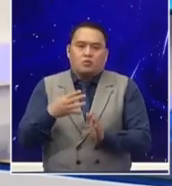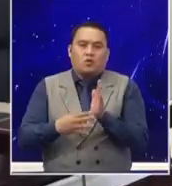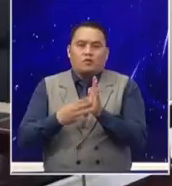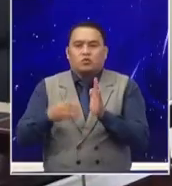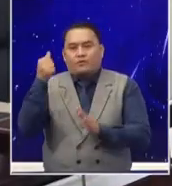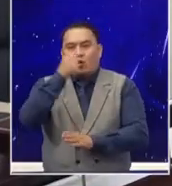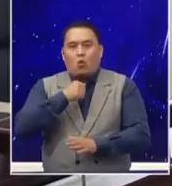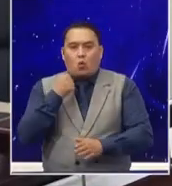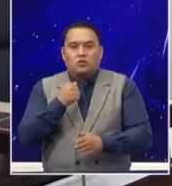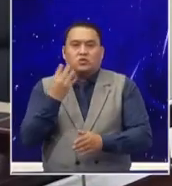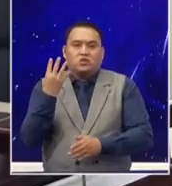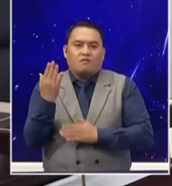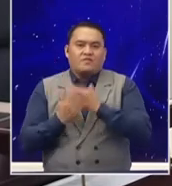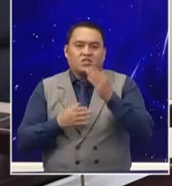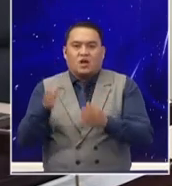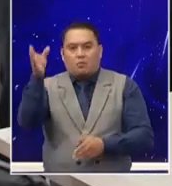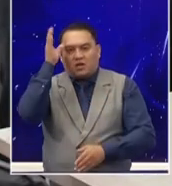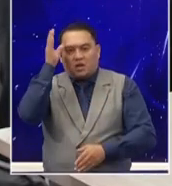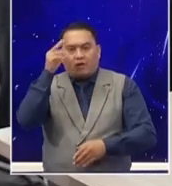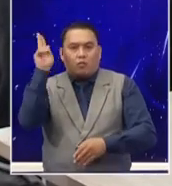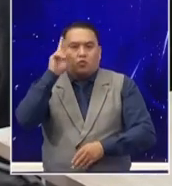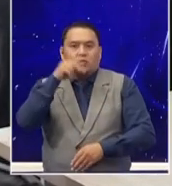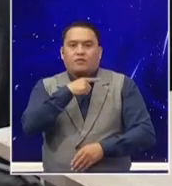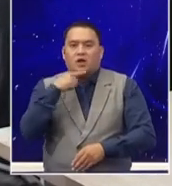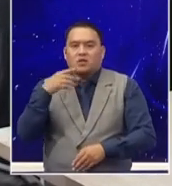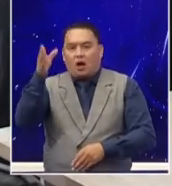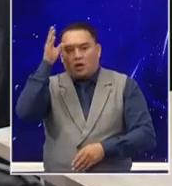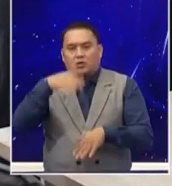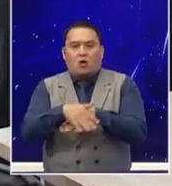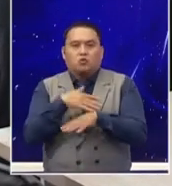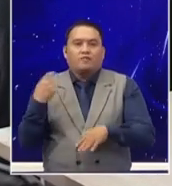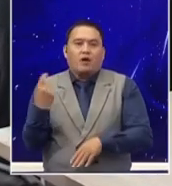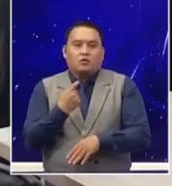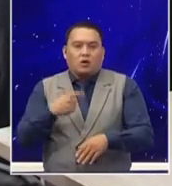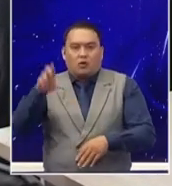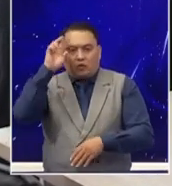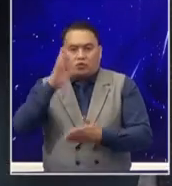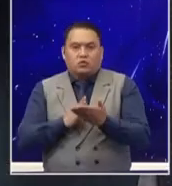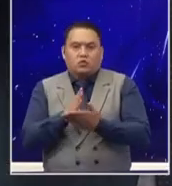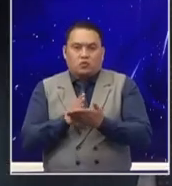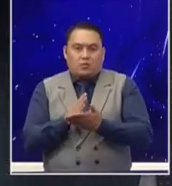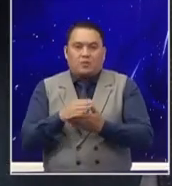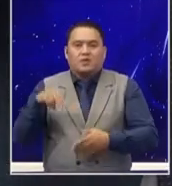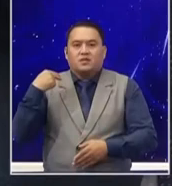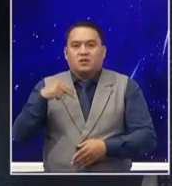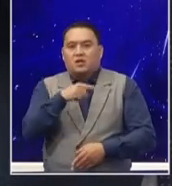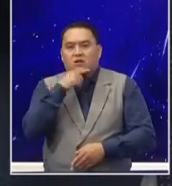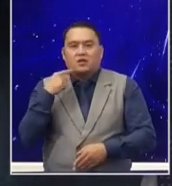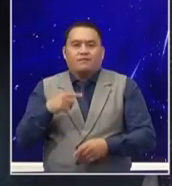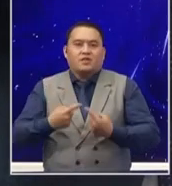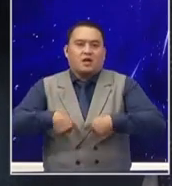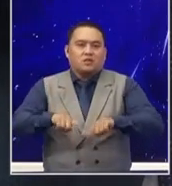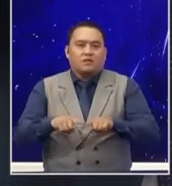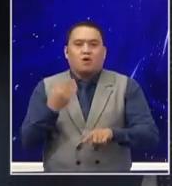года. Имеет 4 высших образования. Обучался в Российской академии народного хозяйства и государственной службы при президенте